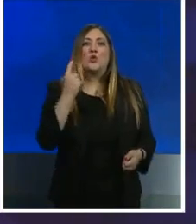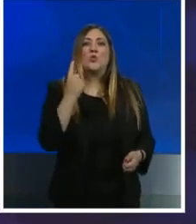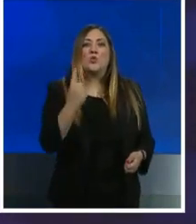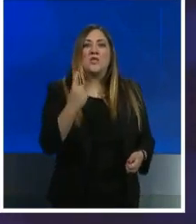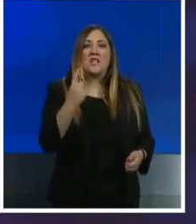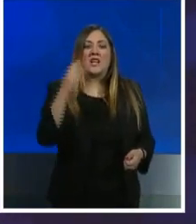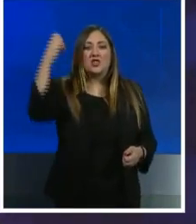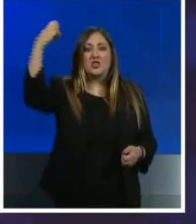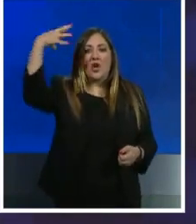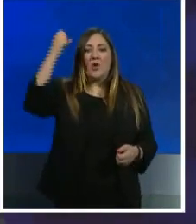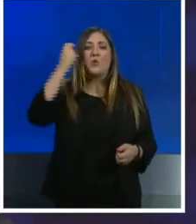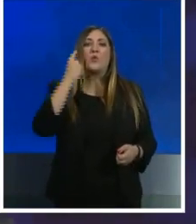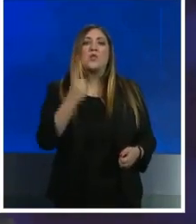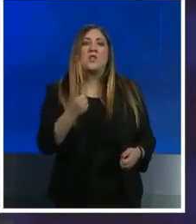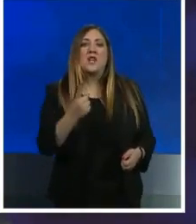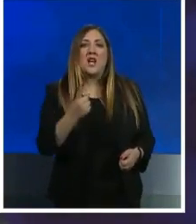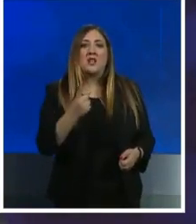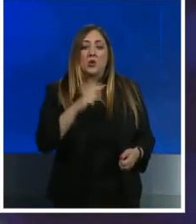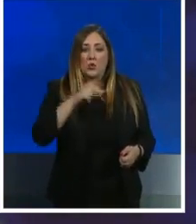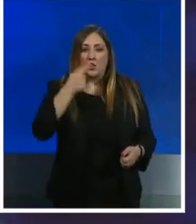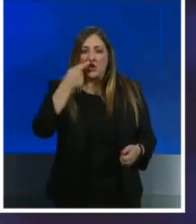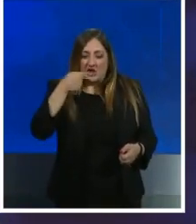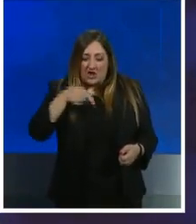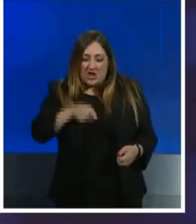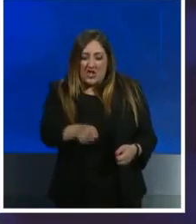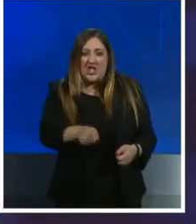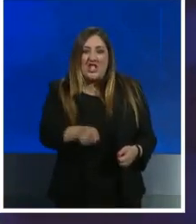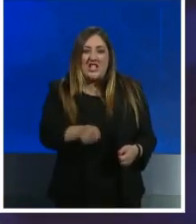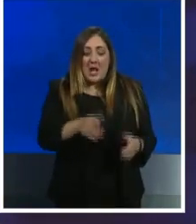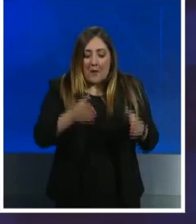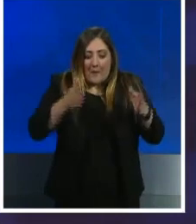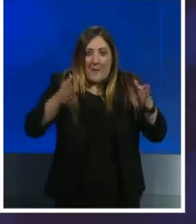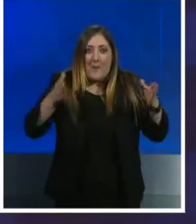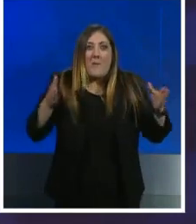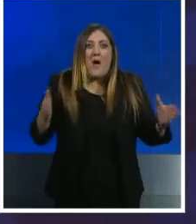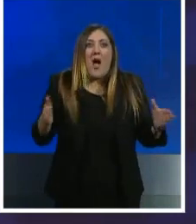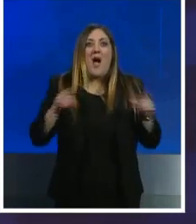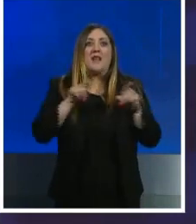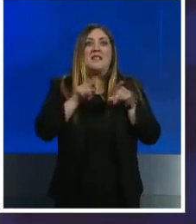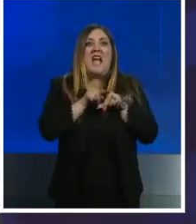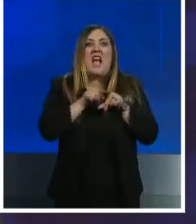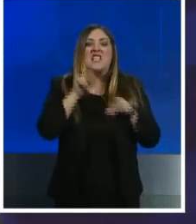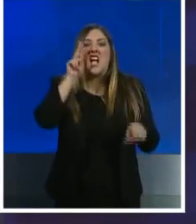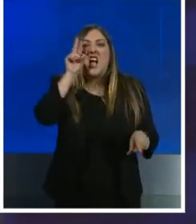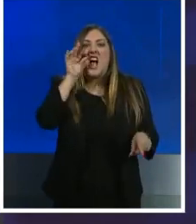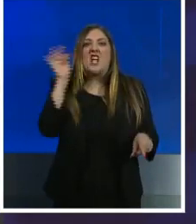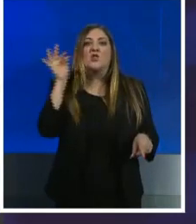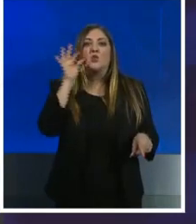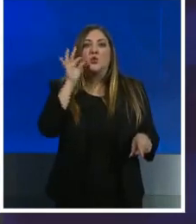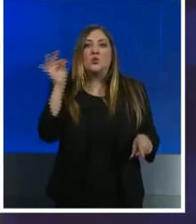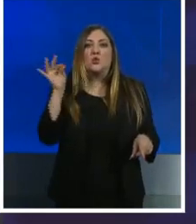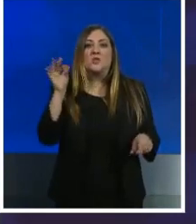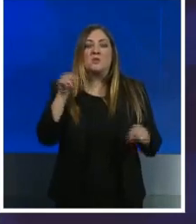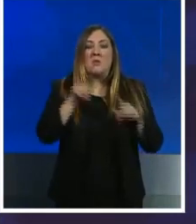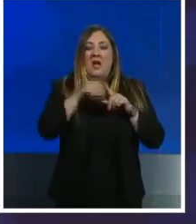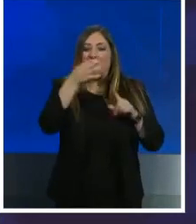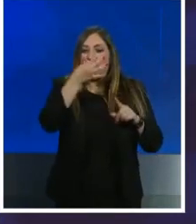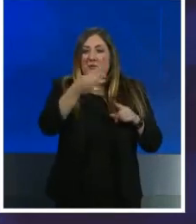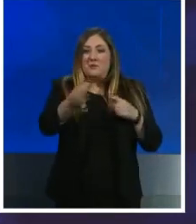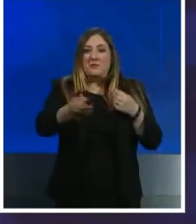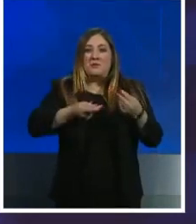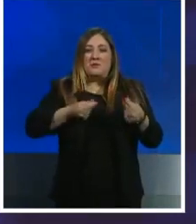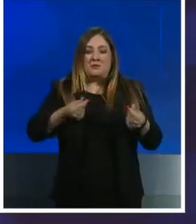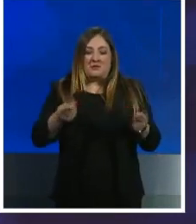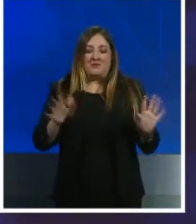komuni u ġrieden daqs il-tates. Bażikament kerrejja